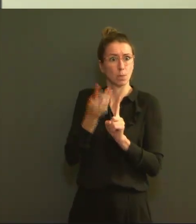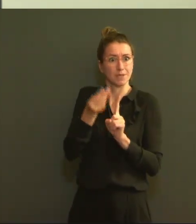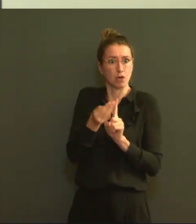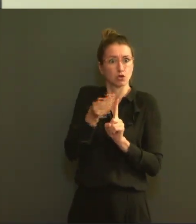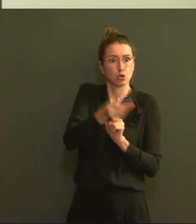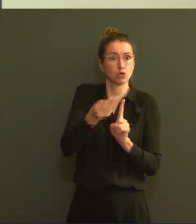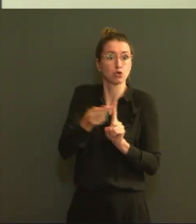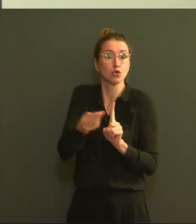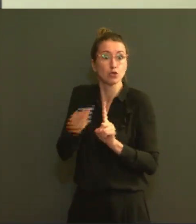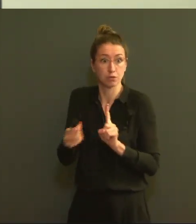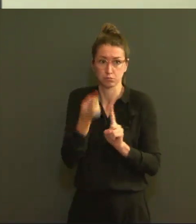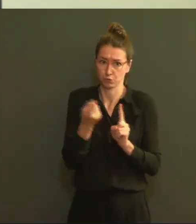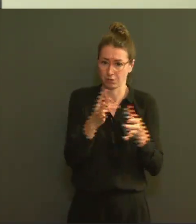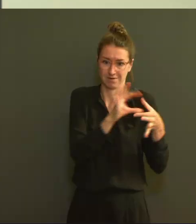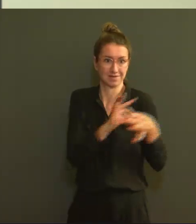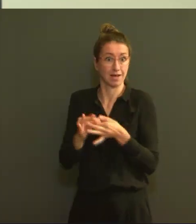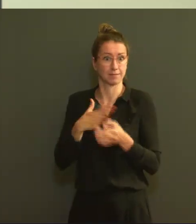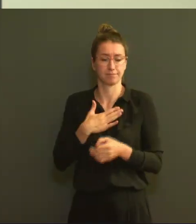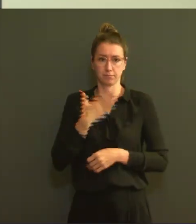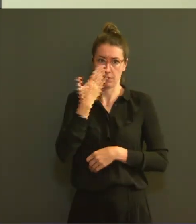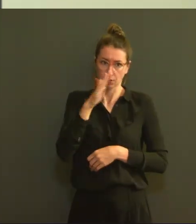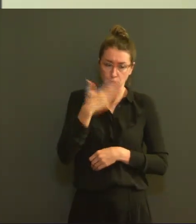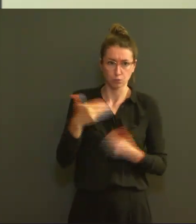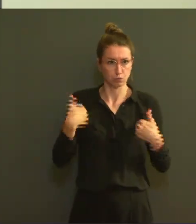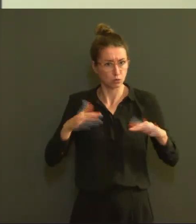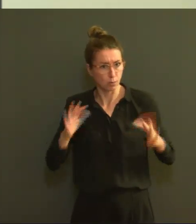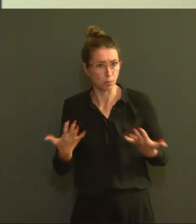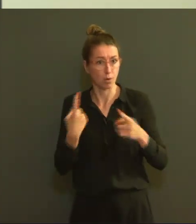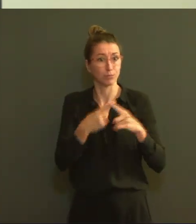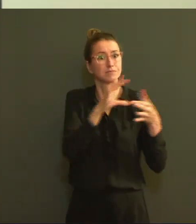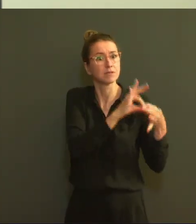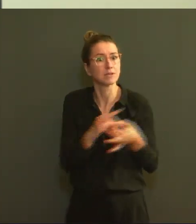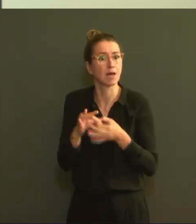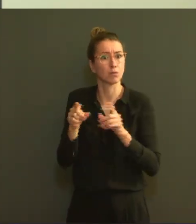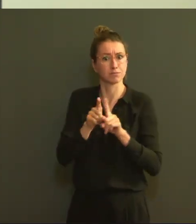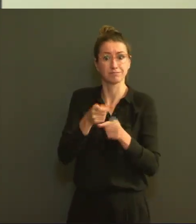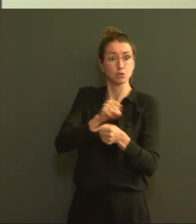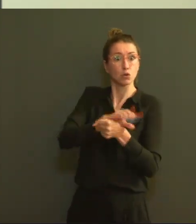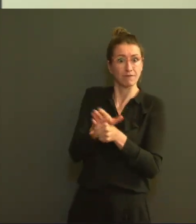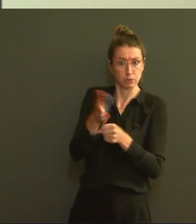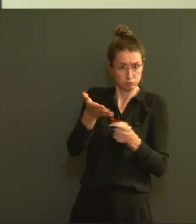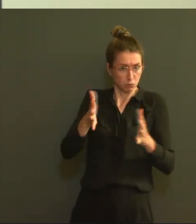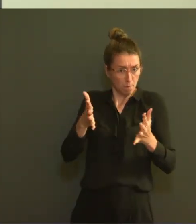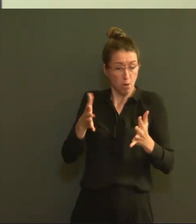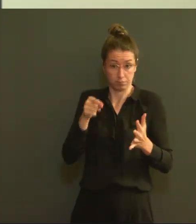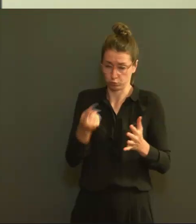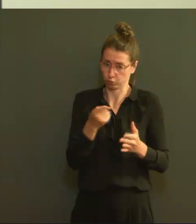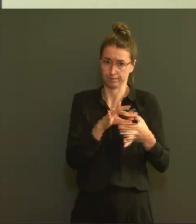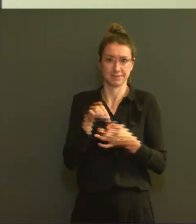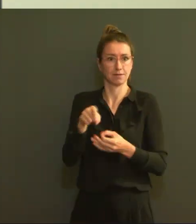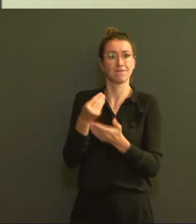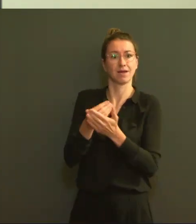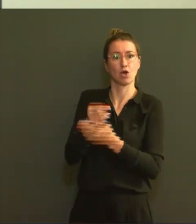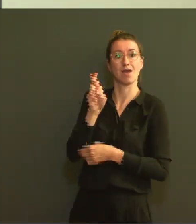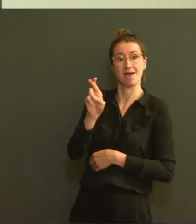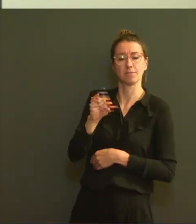comportement de chacun et des caractéristiques du virus. En fait, il existe plusieurs taux de reproduction. Celui